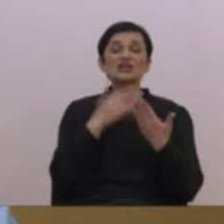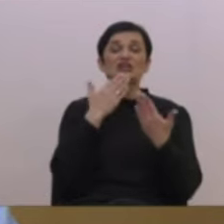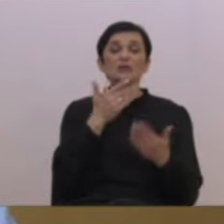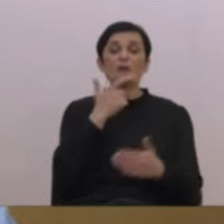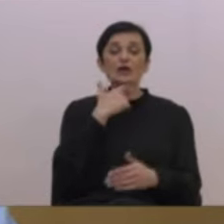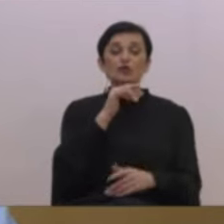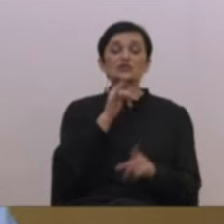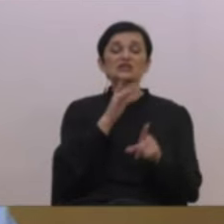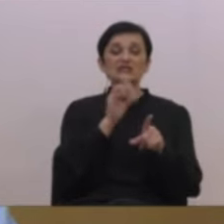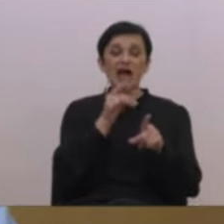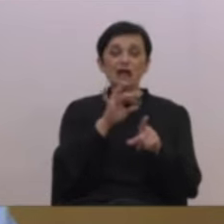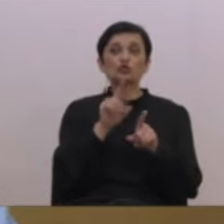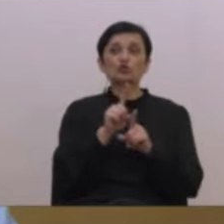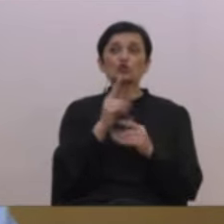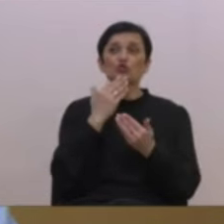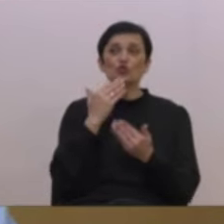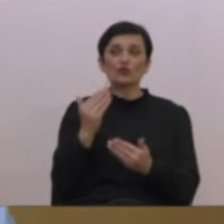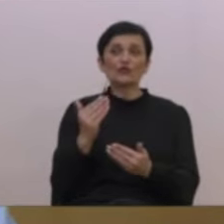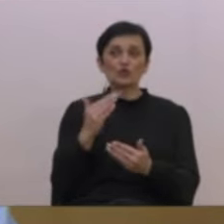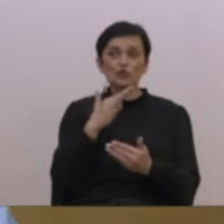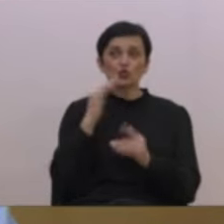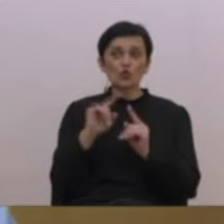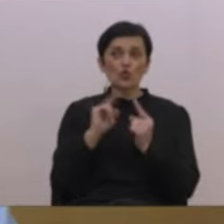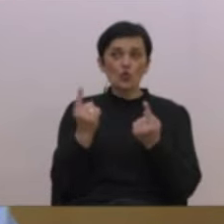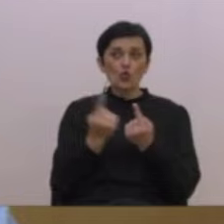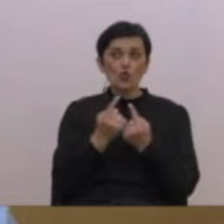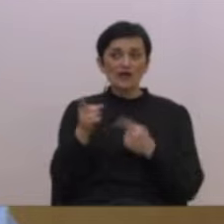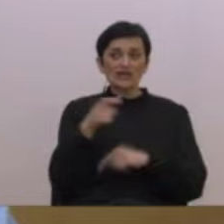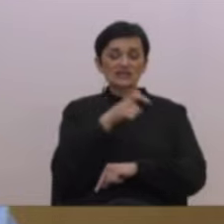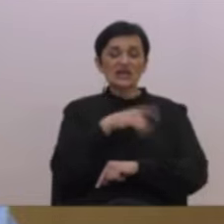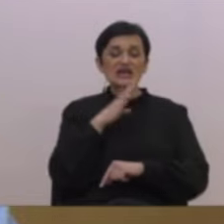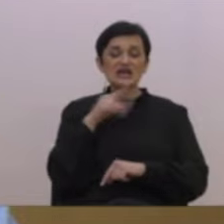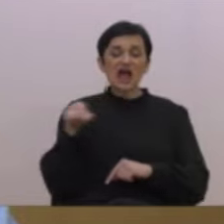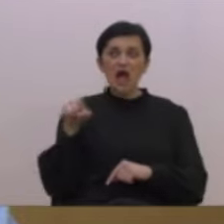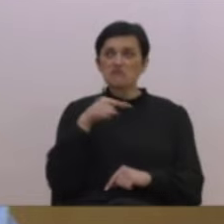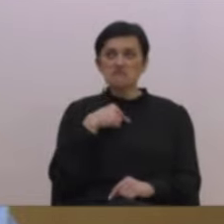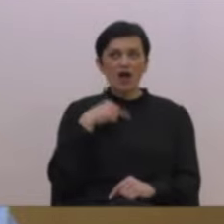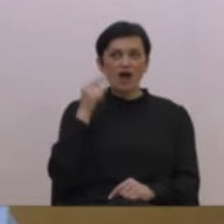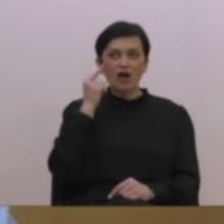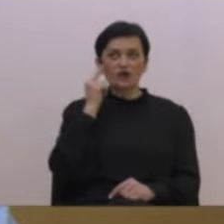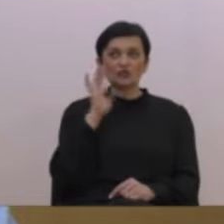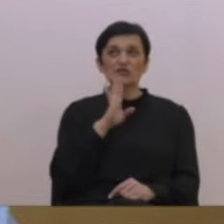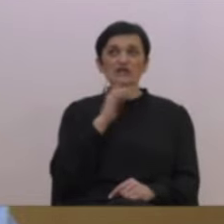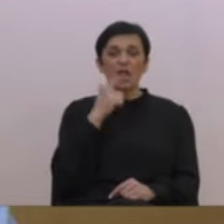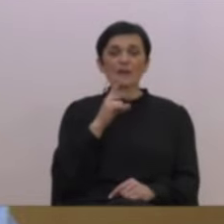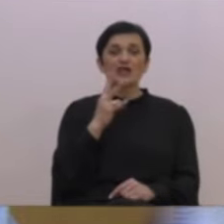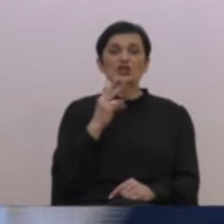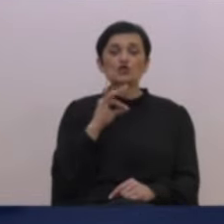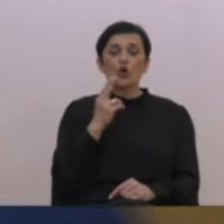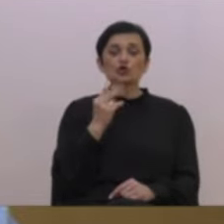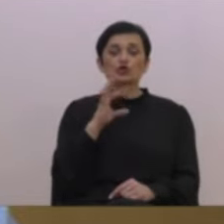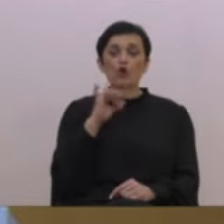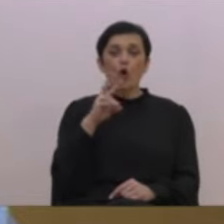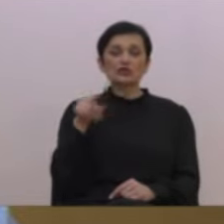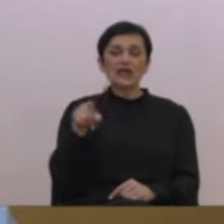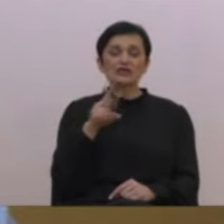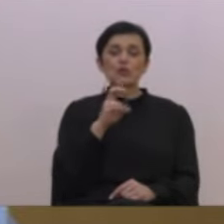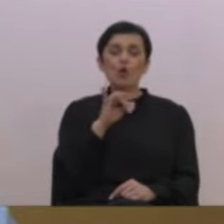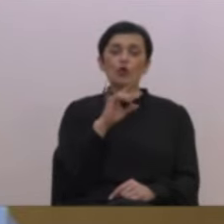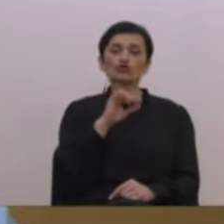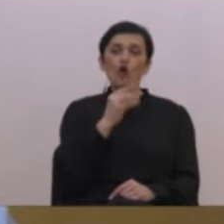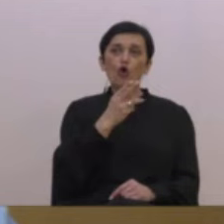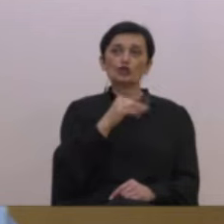Sandro da aseve mida kitkho umralesobis tsar Kalebs. Me ar mgonia rom kalbatoni Nino Tsilosani, Maka